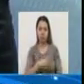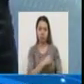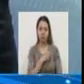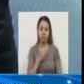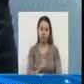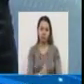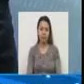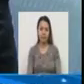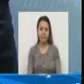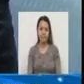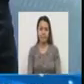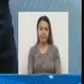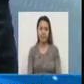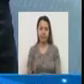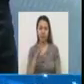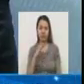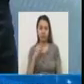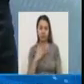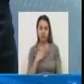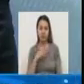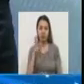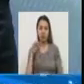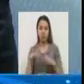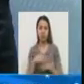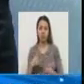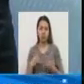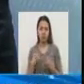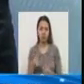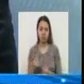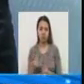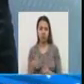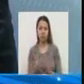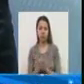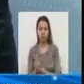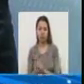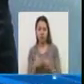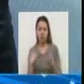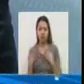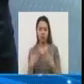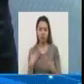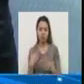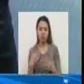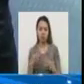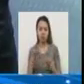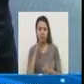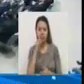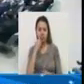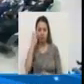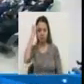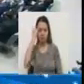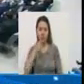келеміз. Кеңестің барлық мүше мемлекеттеріне берік ынтымақтастық үшін ризашылығымды